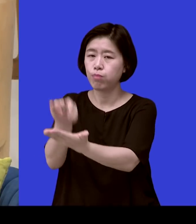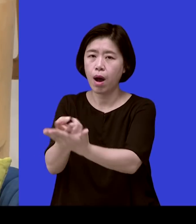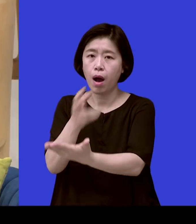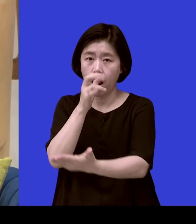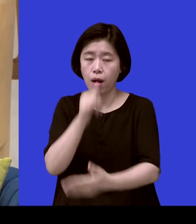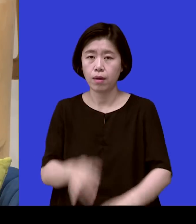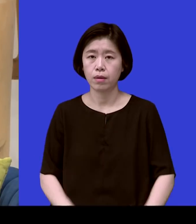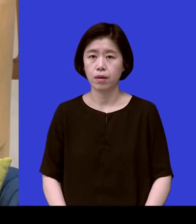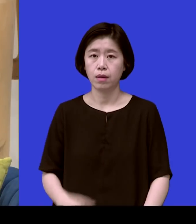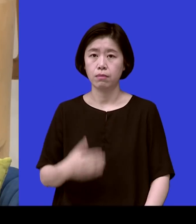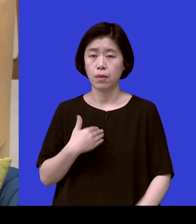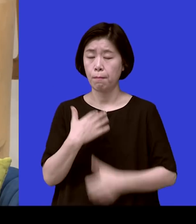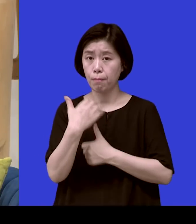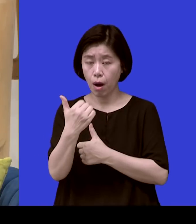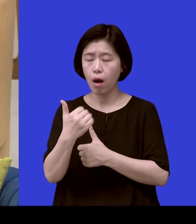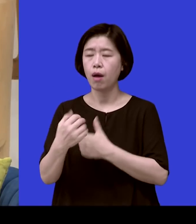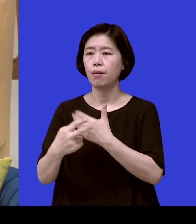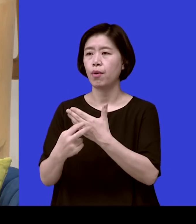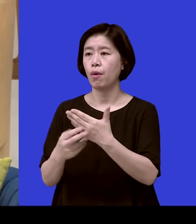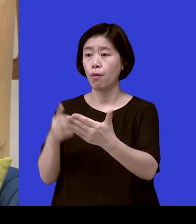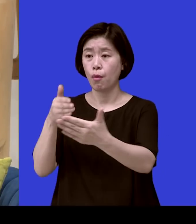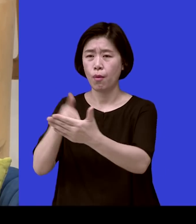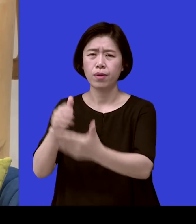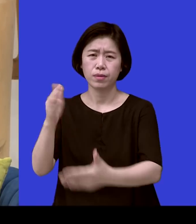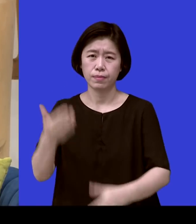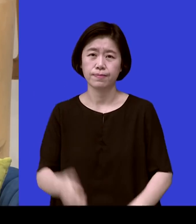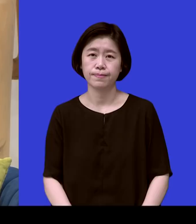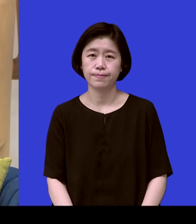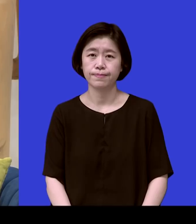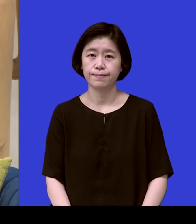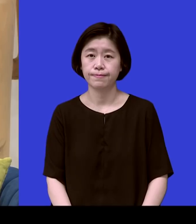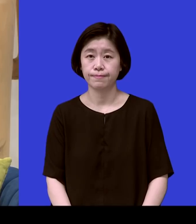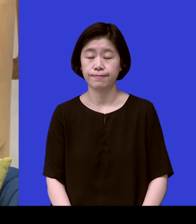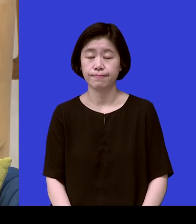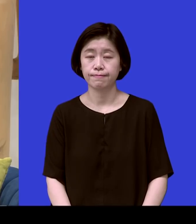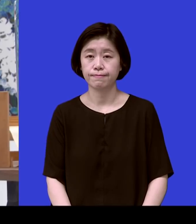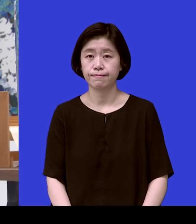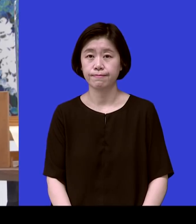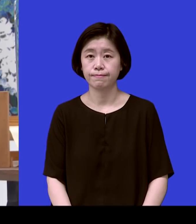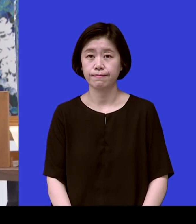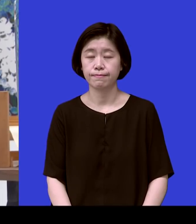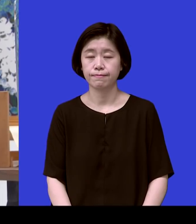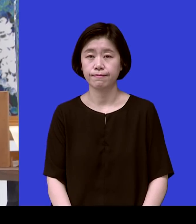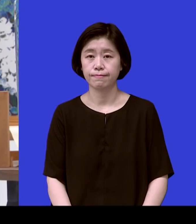저도 병원으로 가게 됐죠. 그래서 목사님이